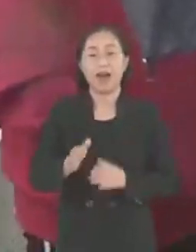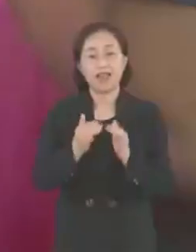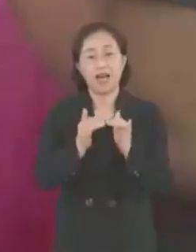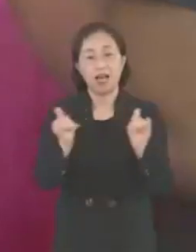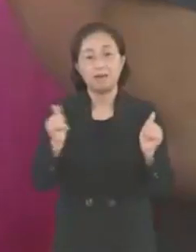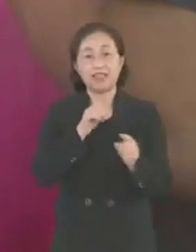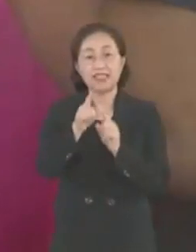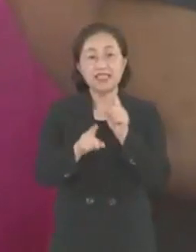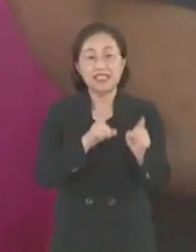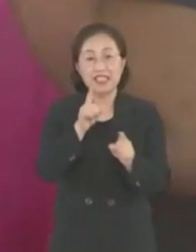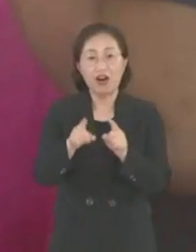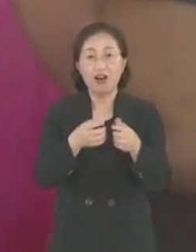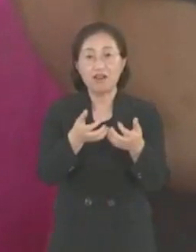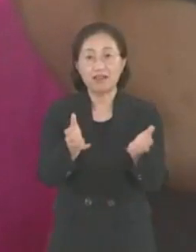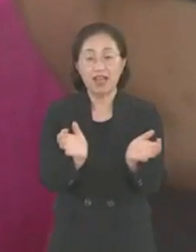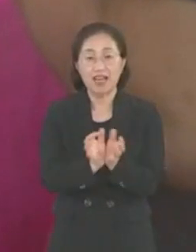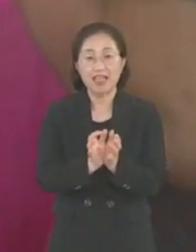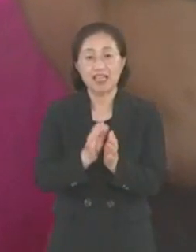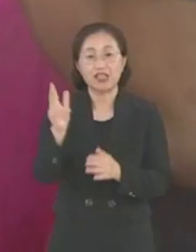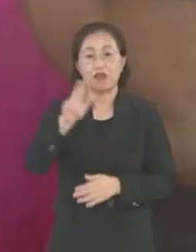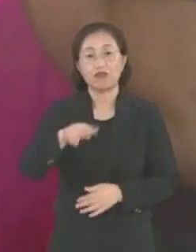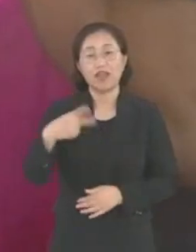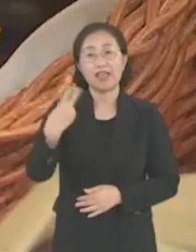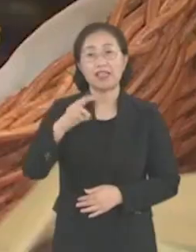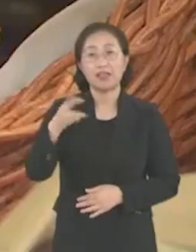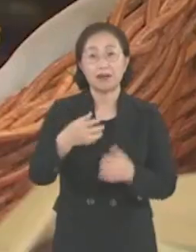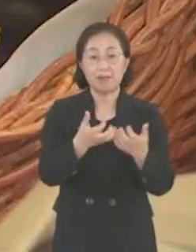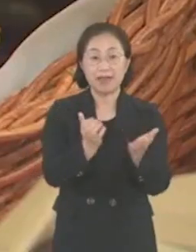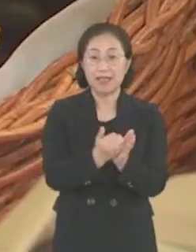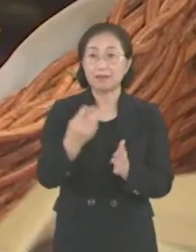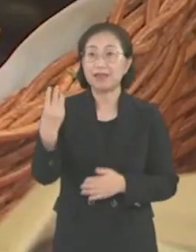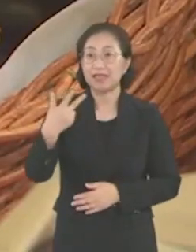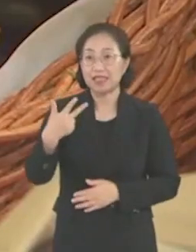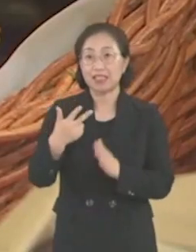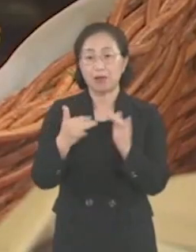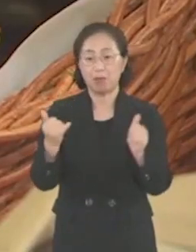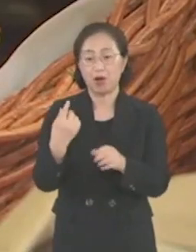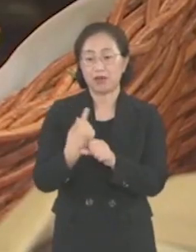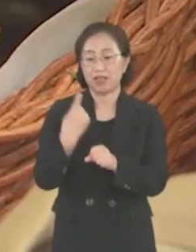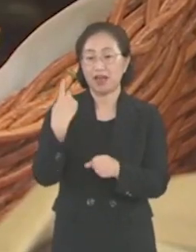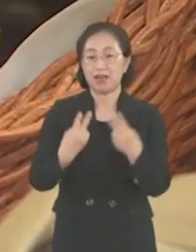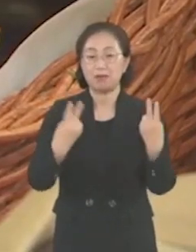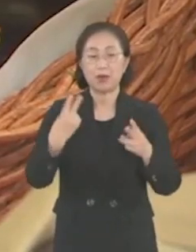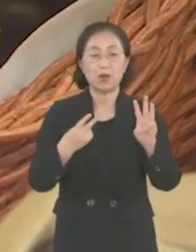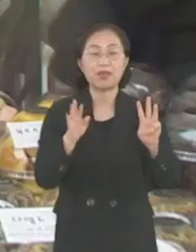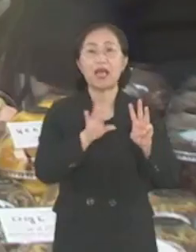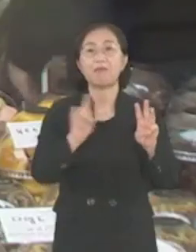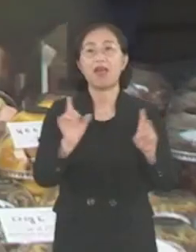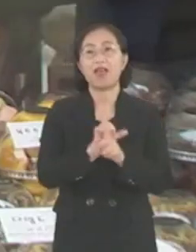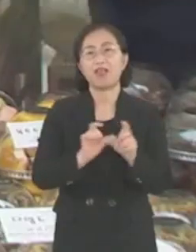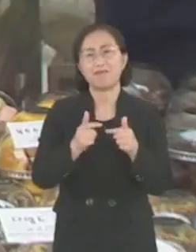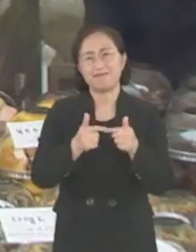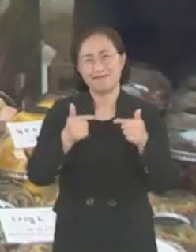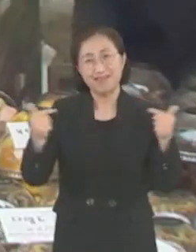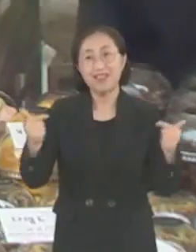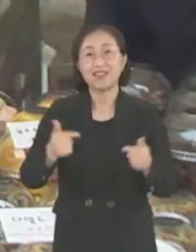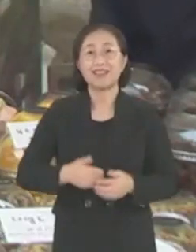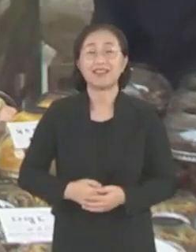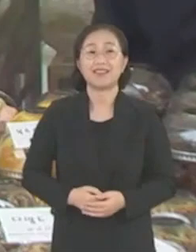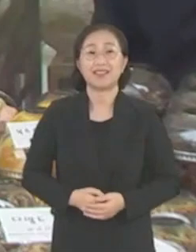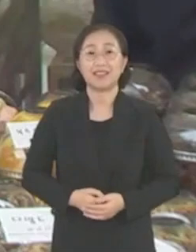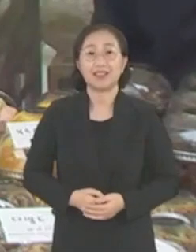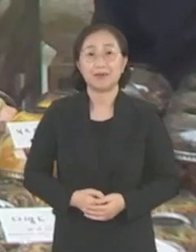신청 인원이 전국에서 2,300여 개 팀 7천여 명으로 지난해의 3배에 달할 정도로 성황을